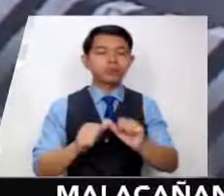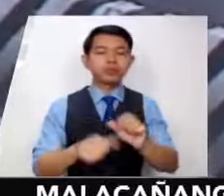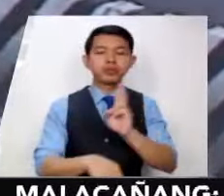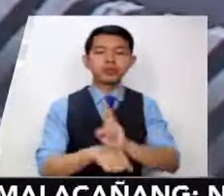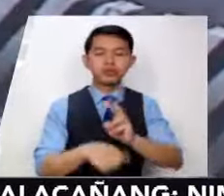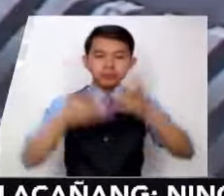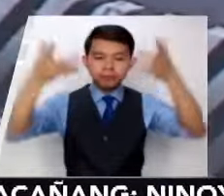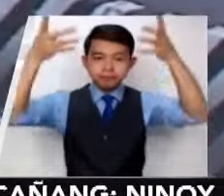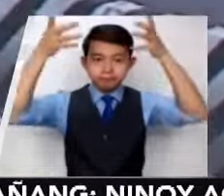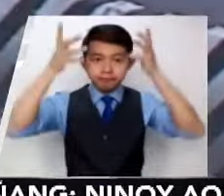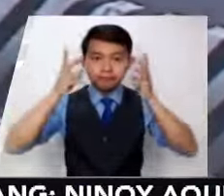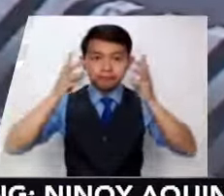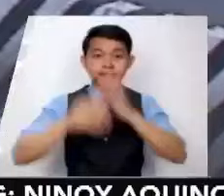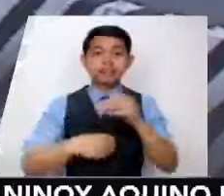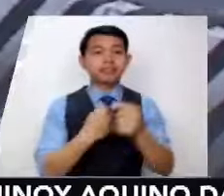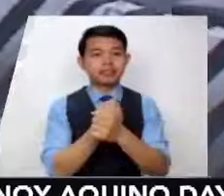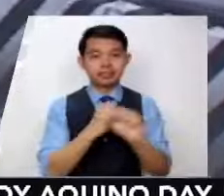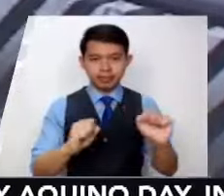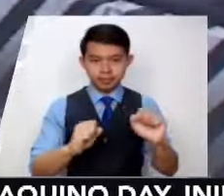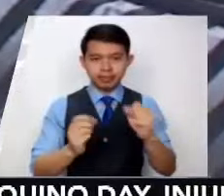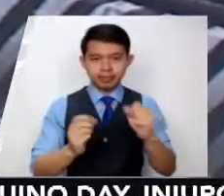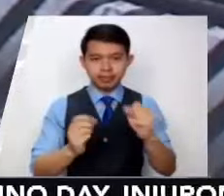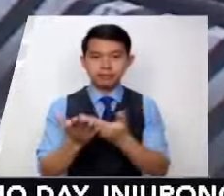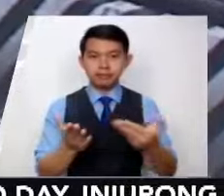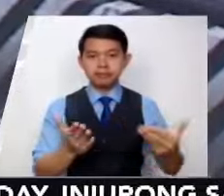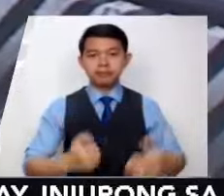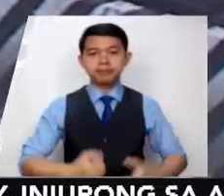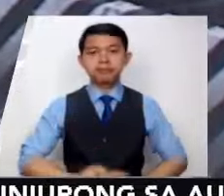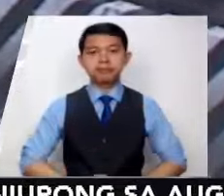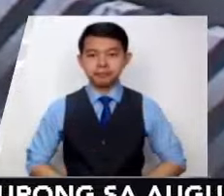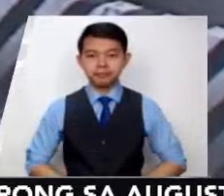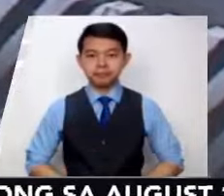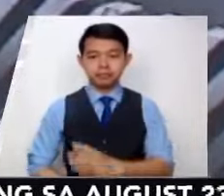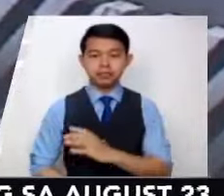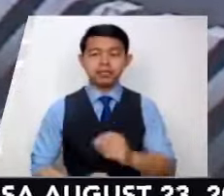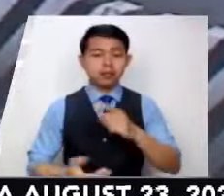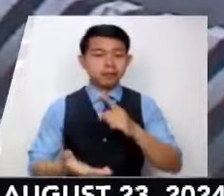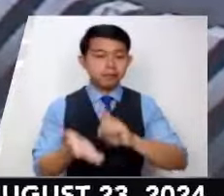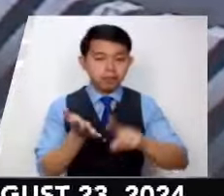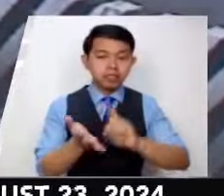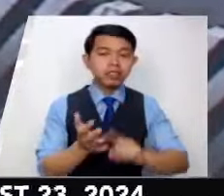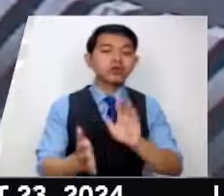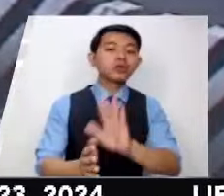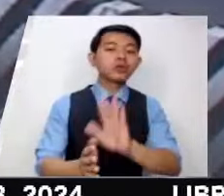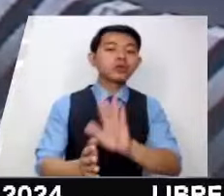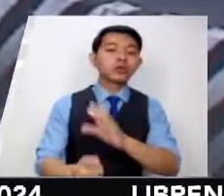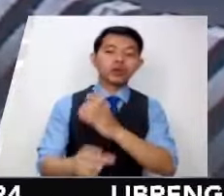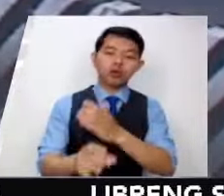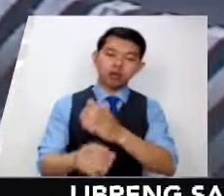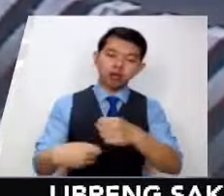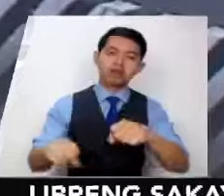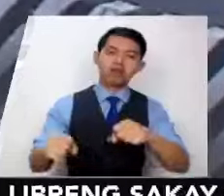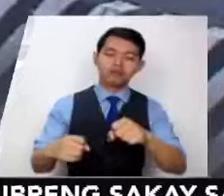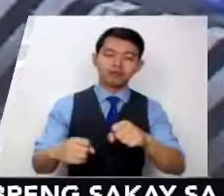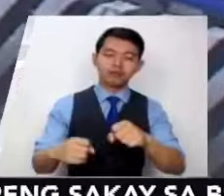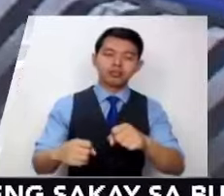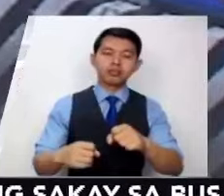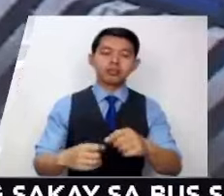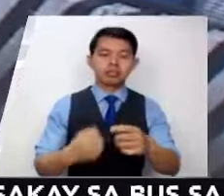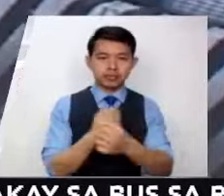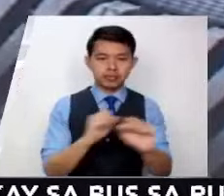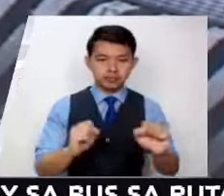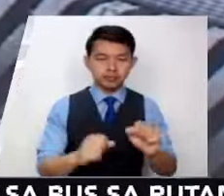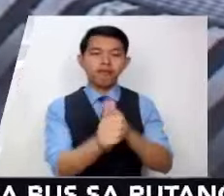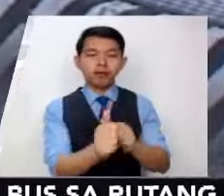bago naman bumyahe siguraduhing nasa maayos na kondisyon ang inyong sasakyan sundin ang traffic rules at maging